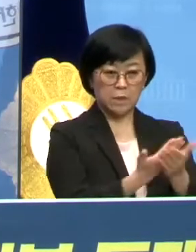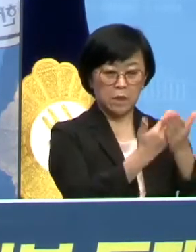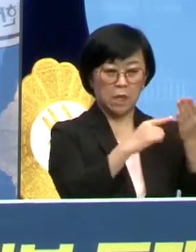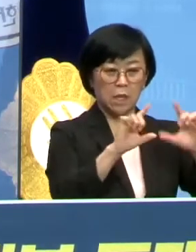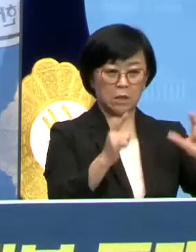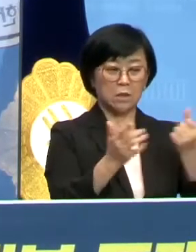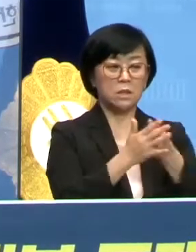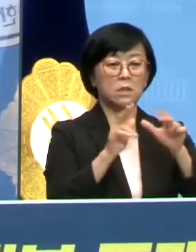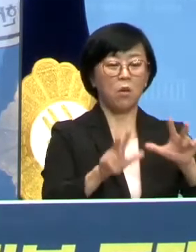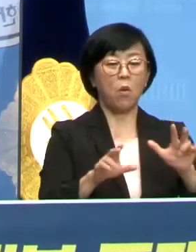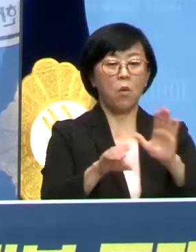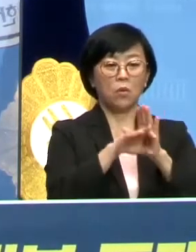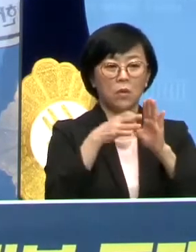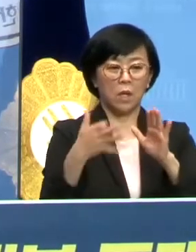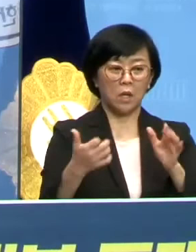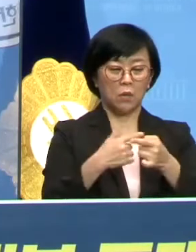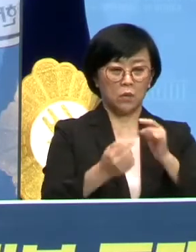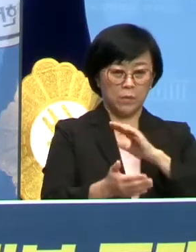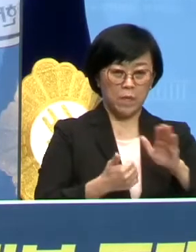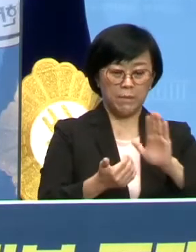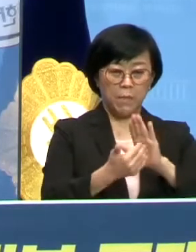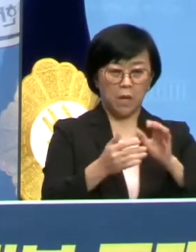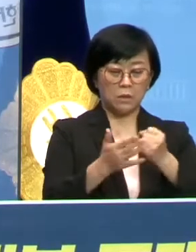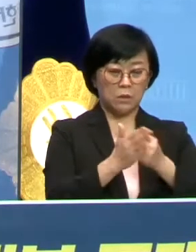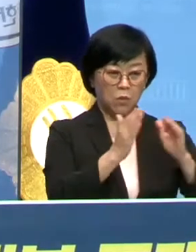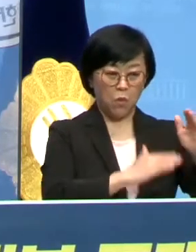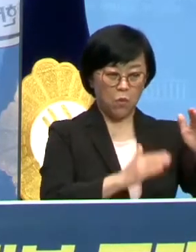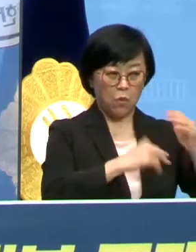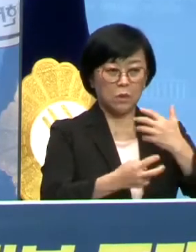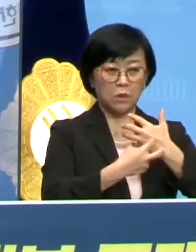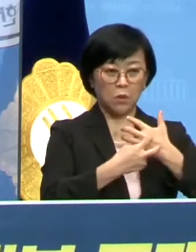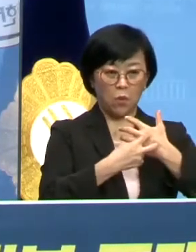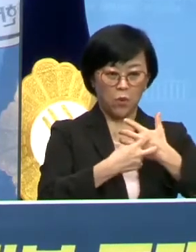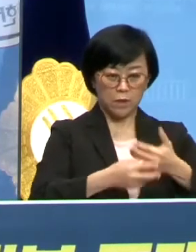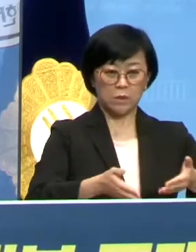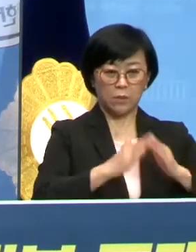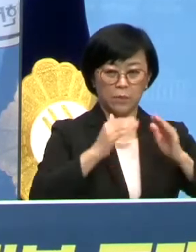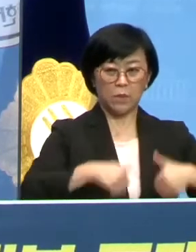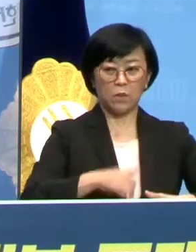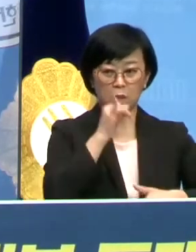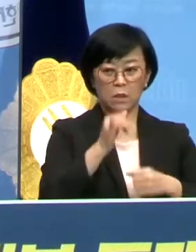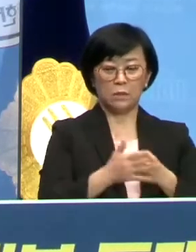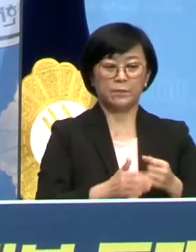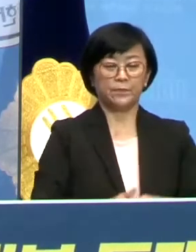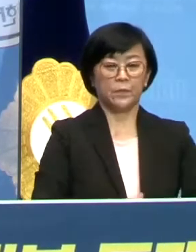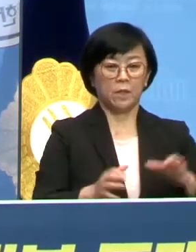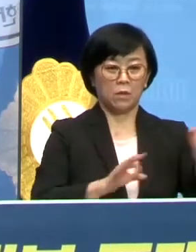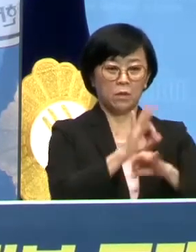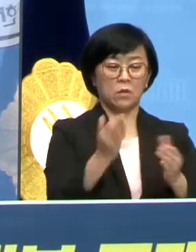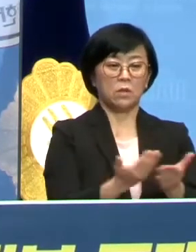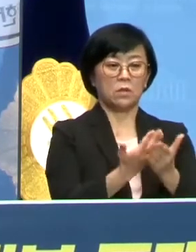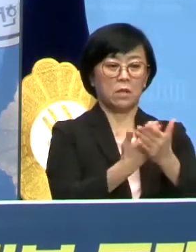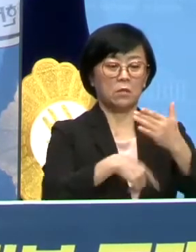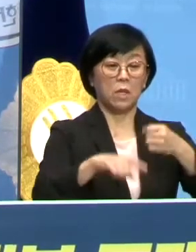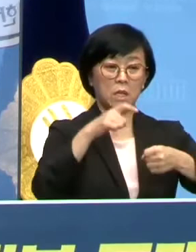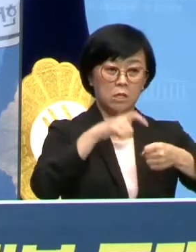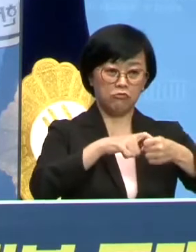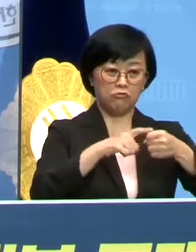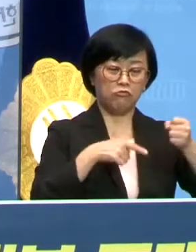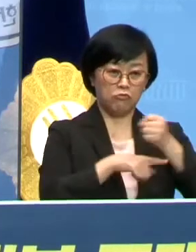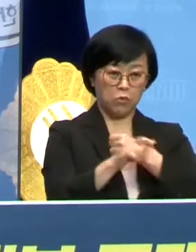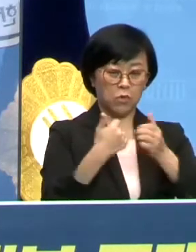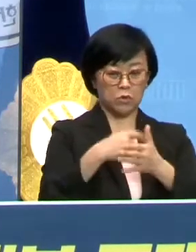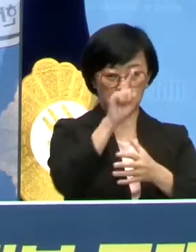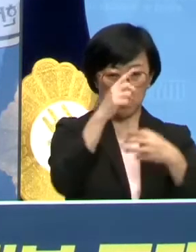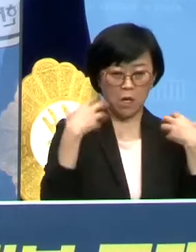현재 코로나 1 그로부터 대비할 수 있는 공공의료 룸 충 해야 됩니다 경제발전이라는 명 녹화에서 정부가